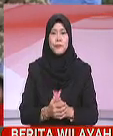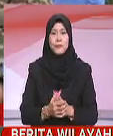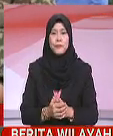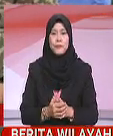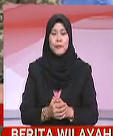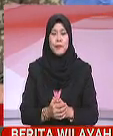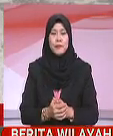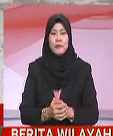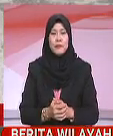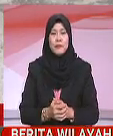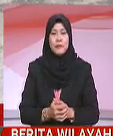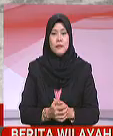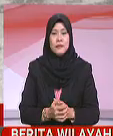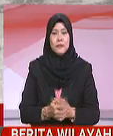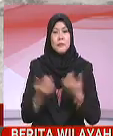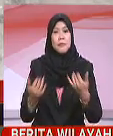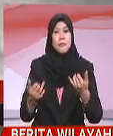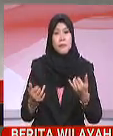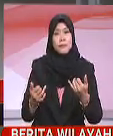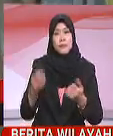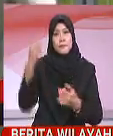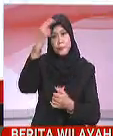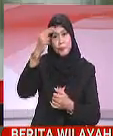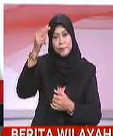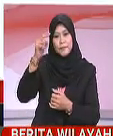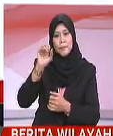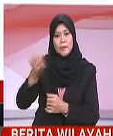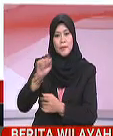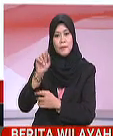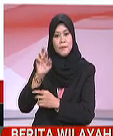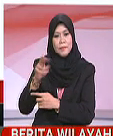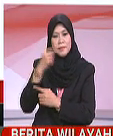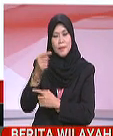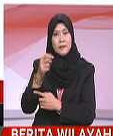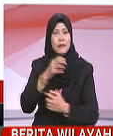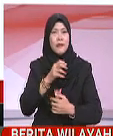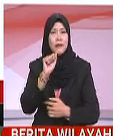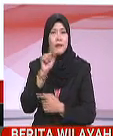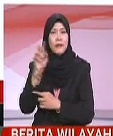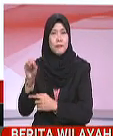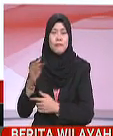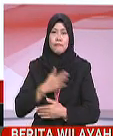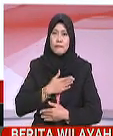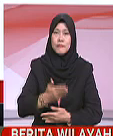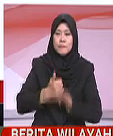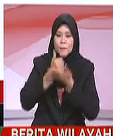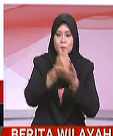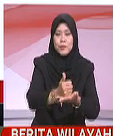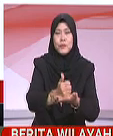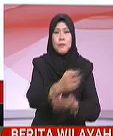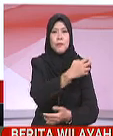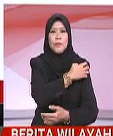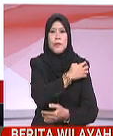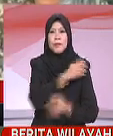Panglima 9 Brigade Brigadier Jeneral Samsyur Haji Jaafar berkata, ATM memberi komitmen tinggi membantu pihak